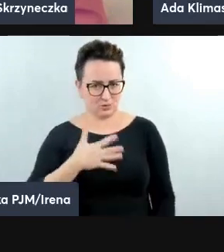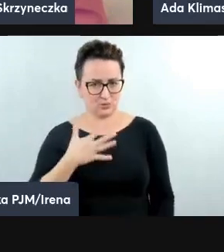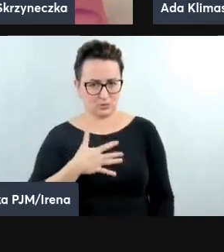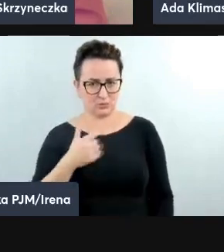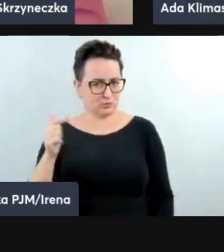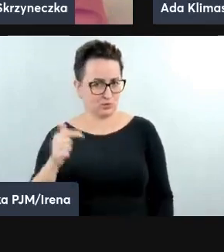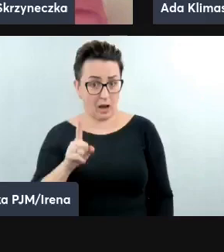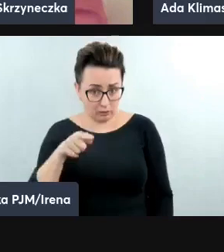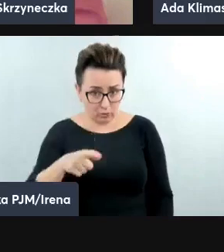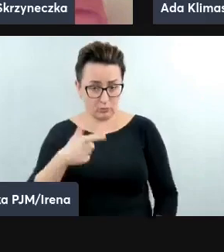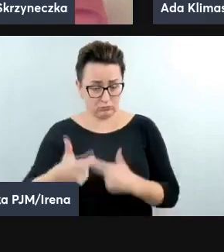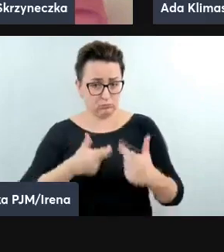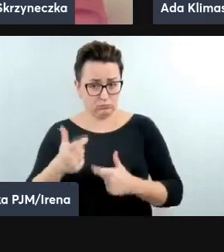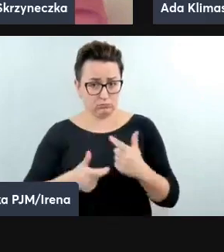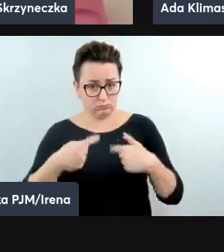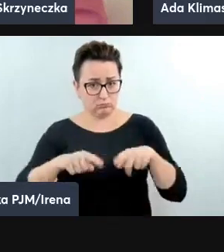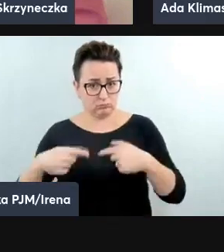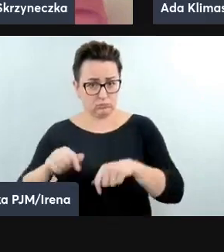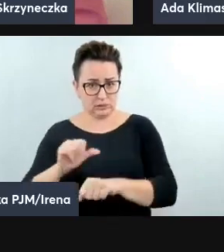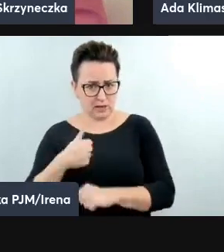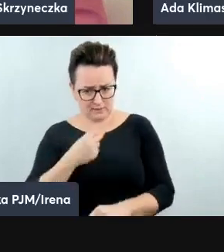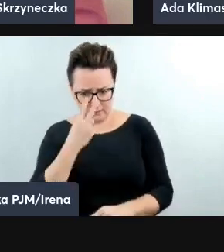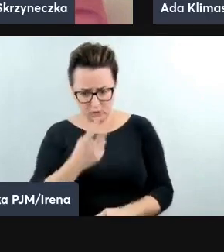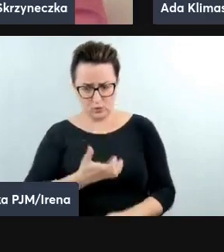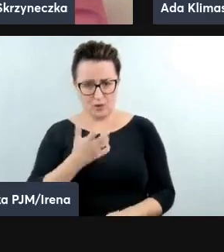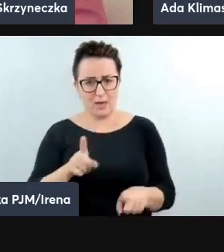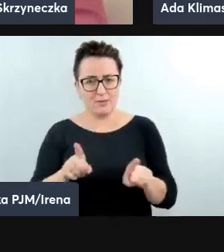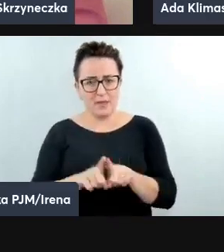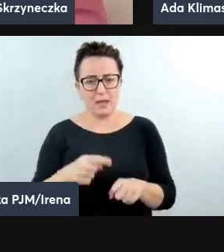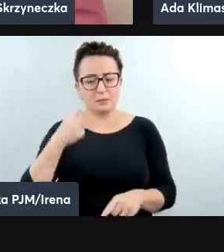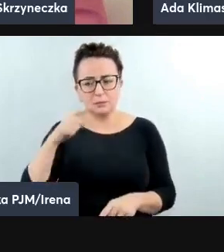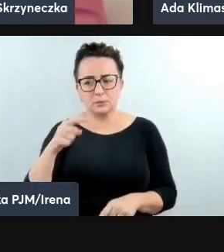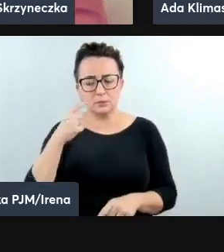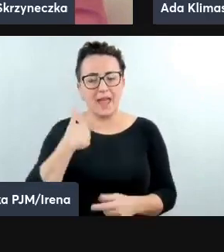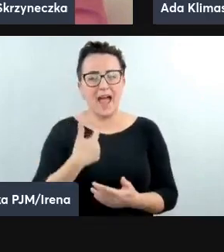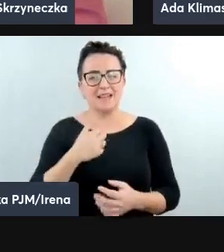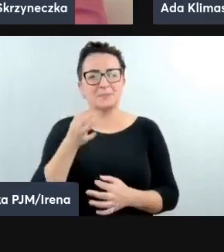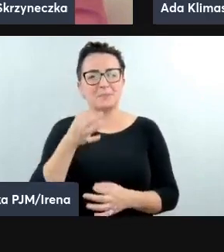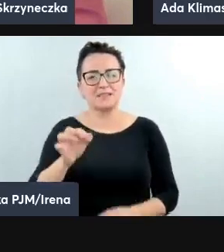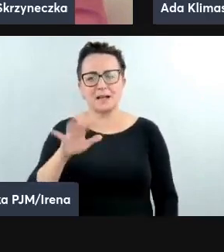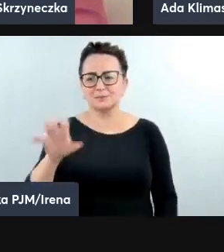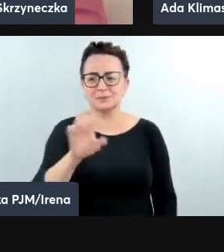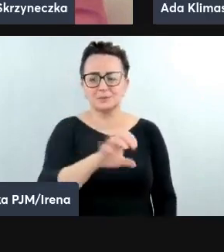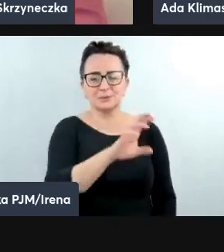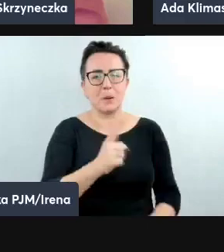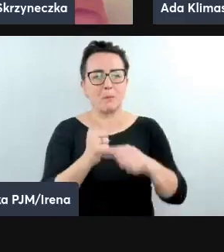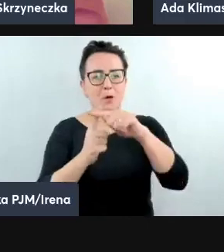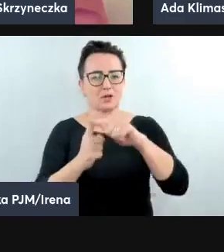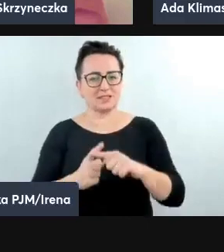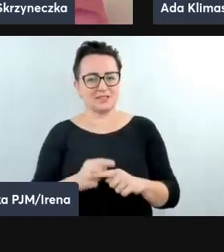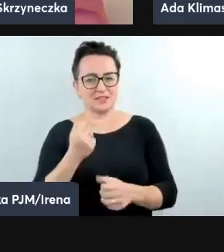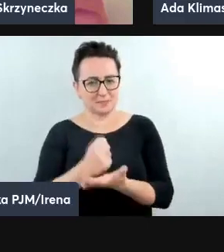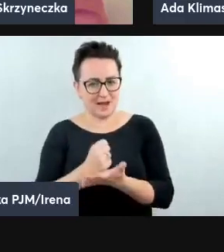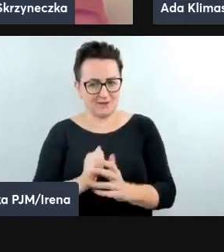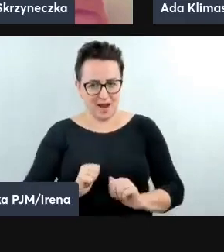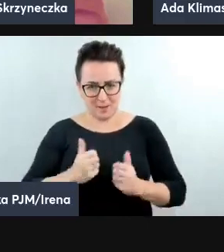czuję. Może też się łapię tych pozytywnych rzeczy, żeby mieć motywację do pracy i się nie wypalić. Ale rzeczywiście gdzieś tam te